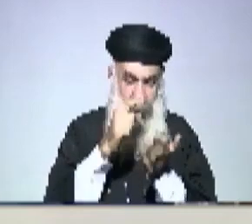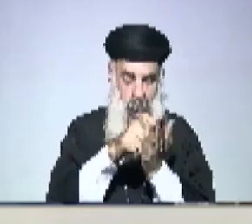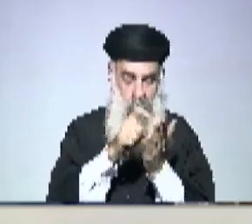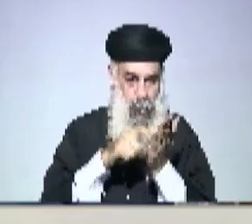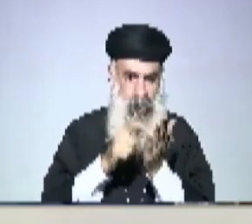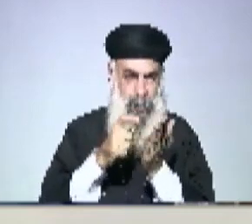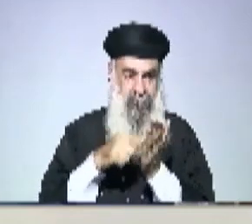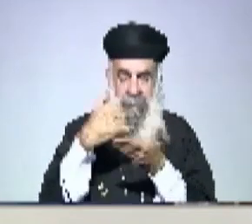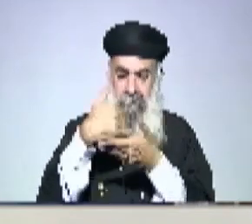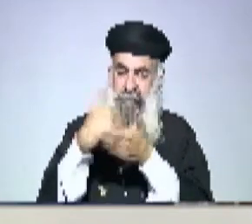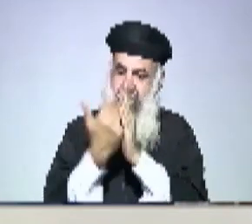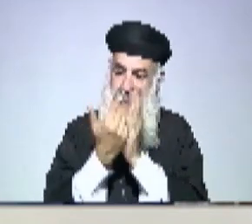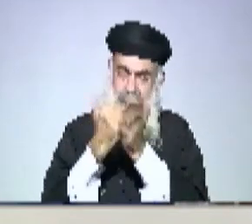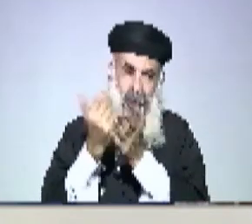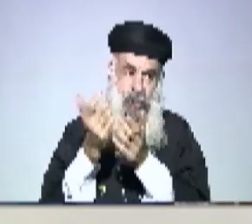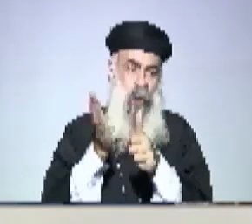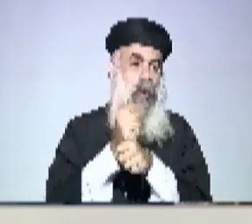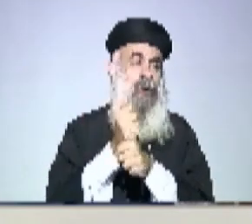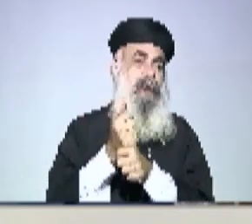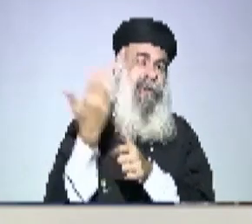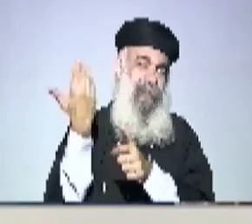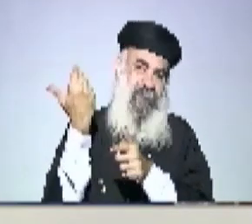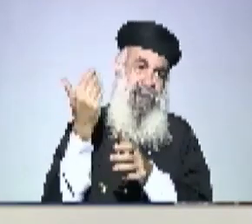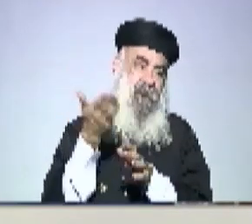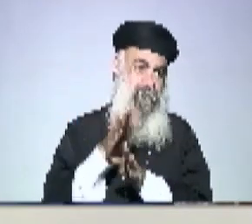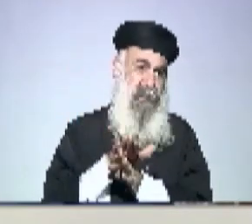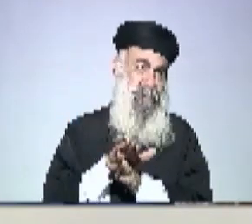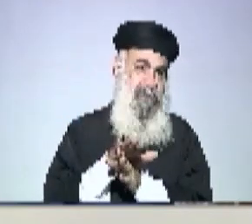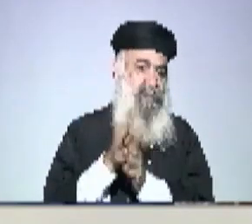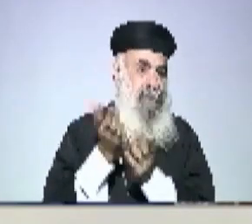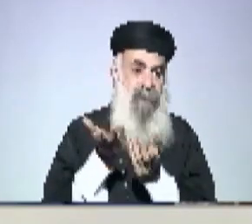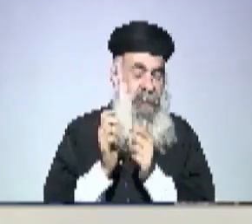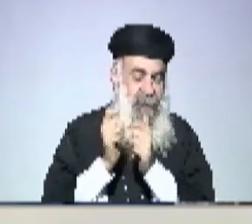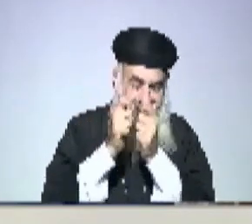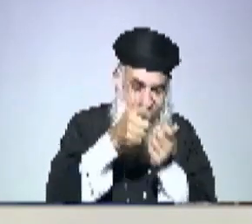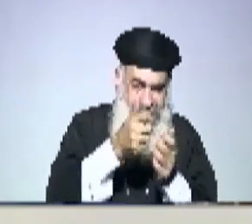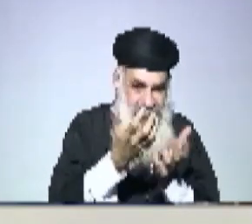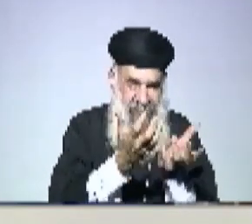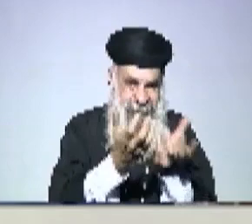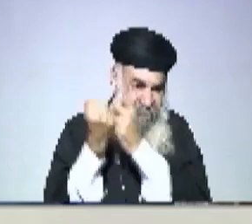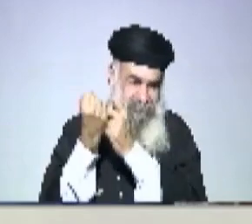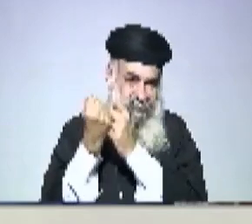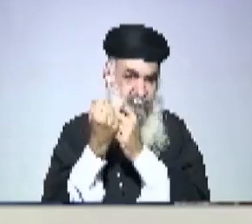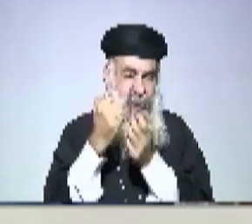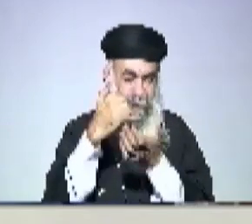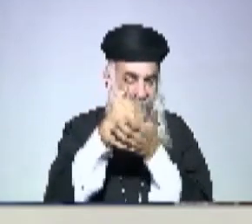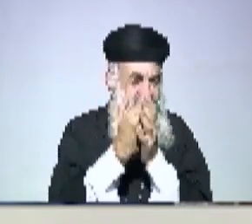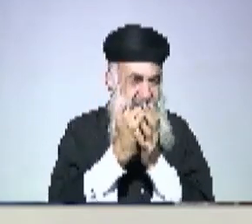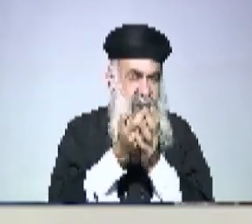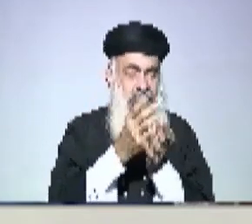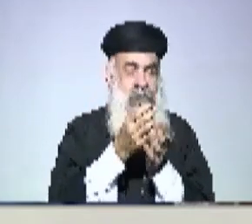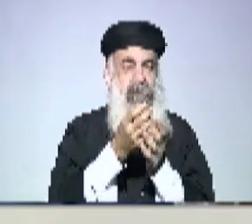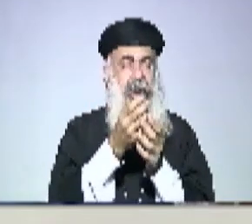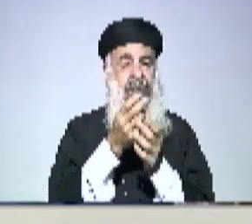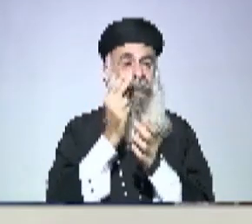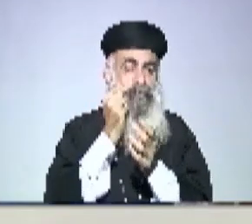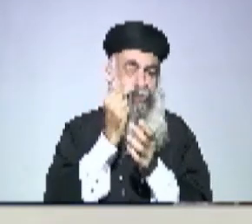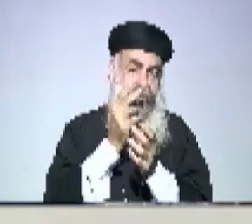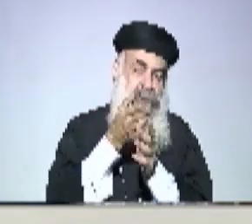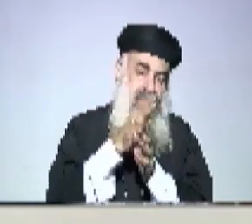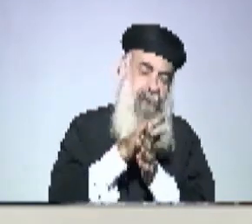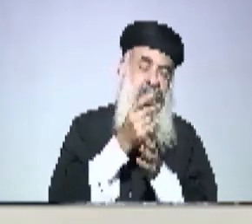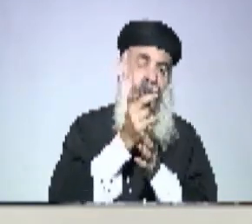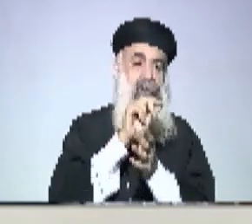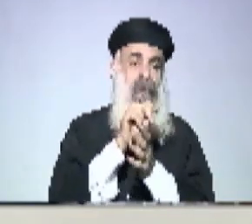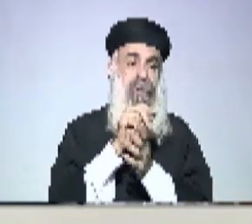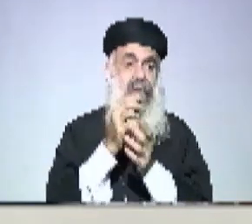بتاع جوزها المتوفي ازاي اظلم ارمله وازاي اظلم يتيم ازاي انا بت